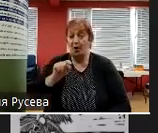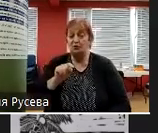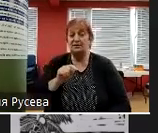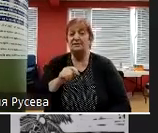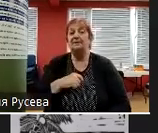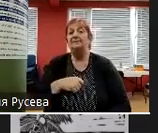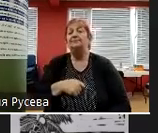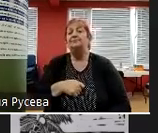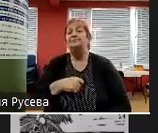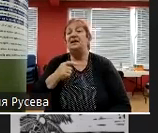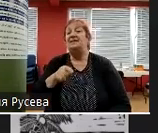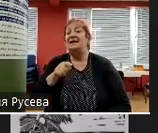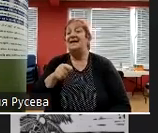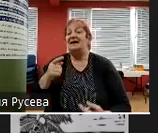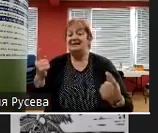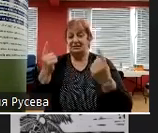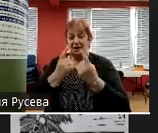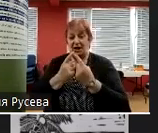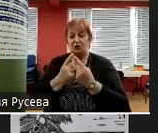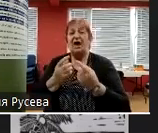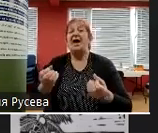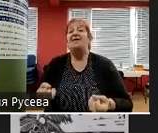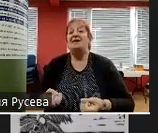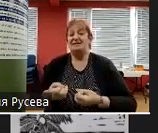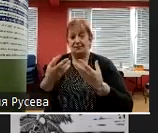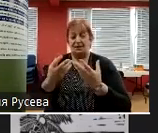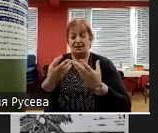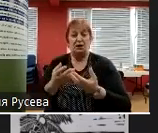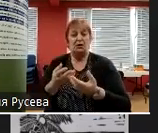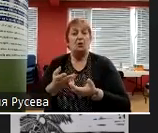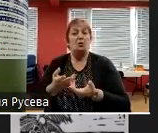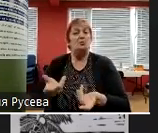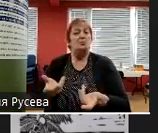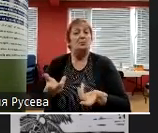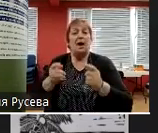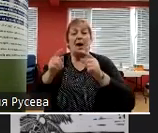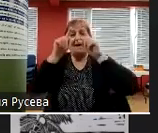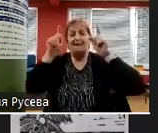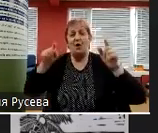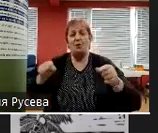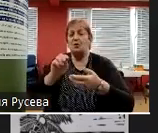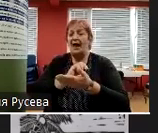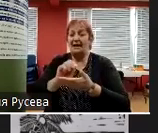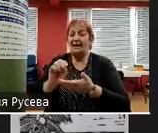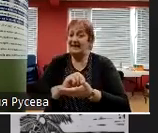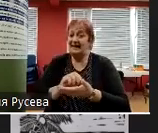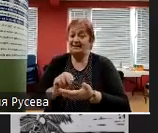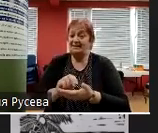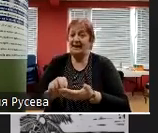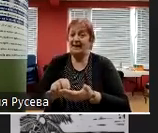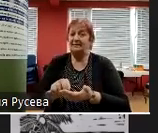въпросите на срещата или на събитието. Така че формулярите за регистрация и